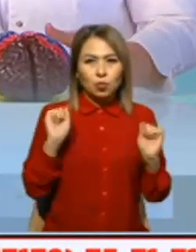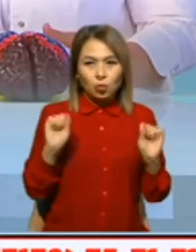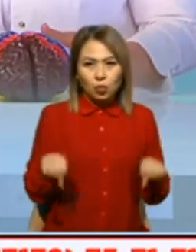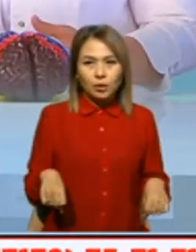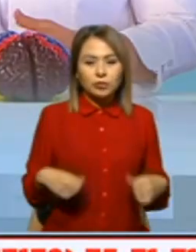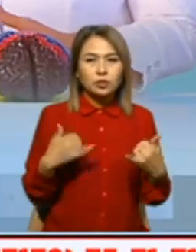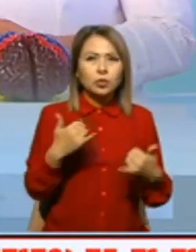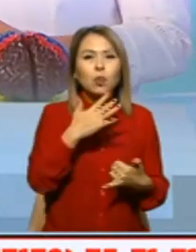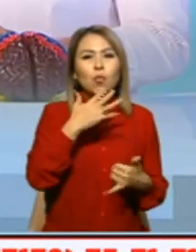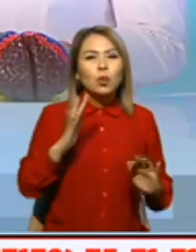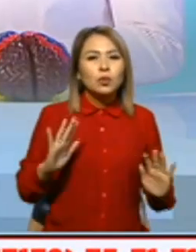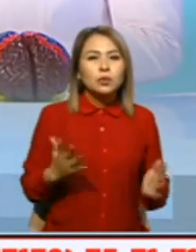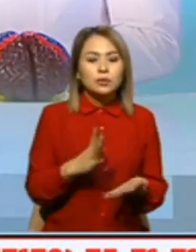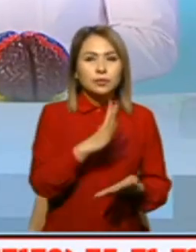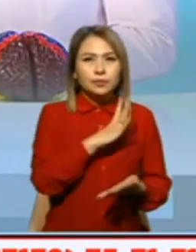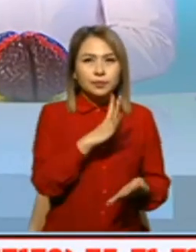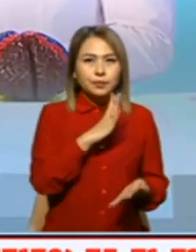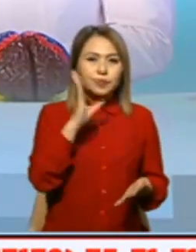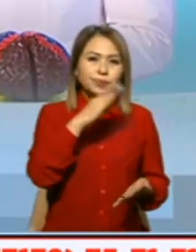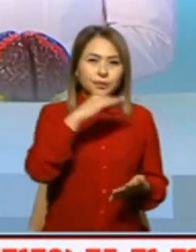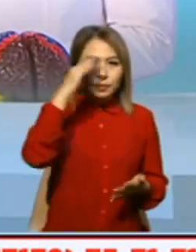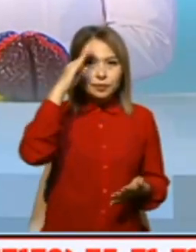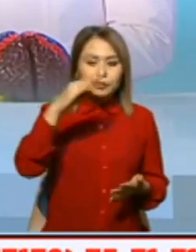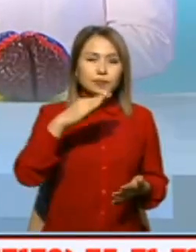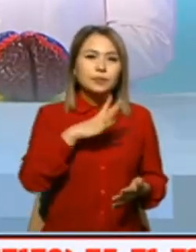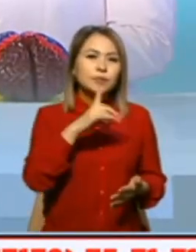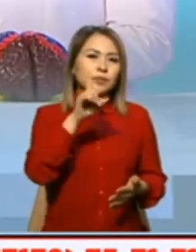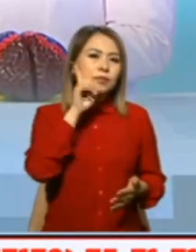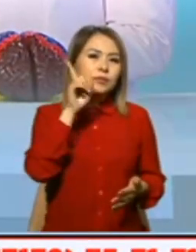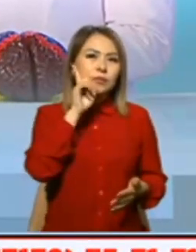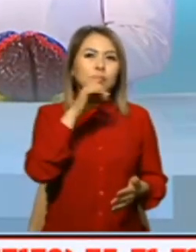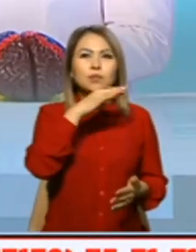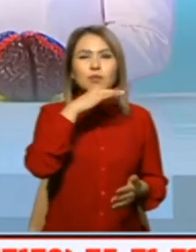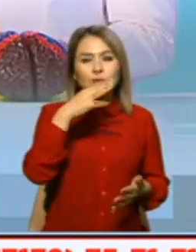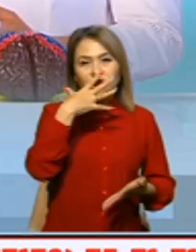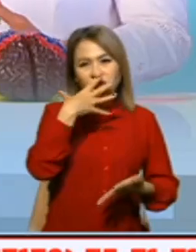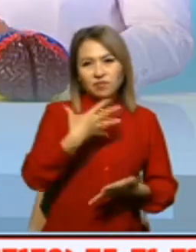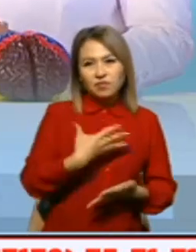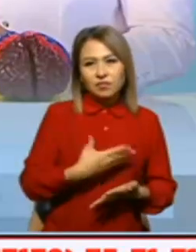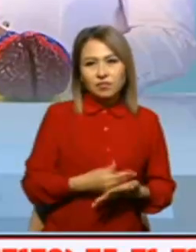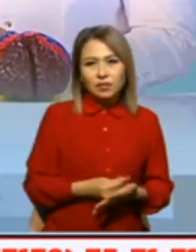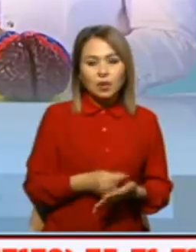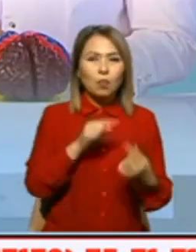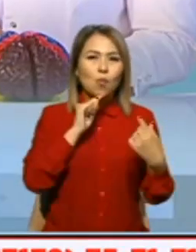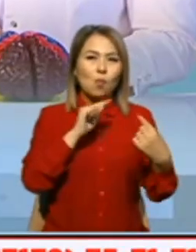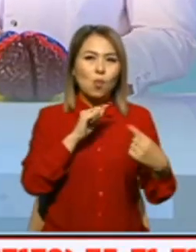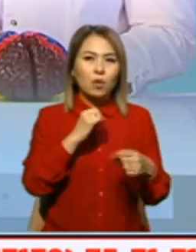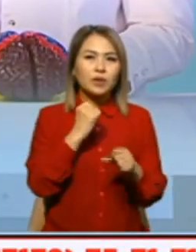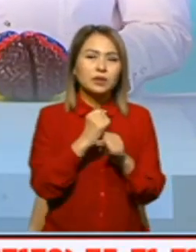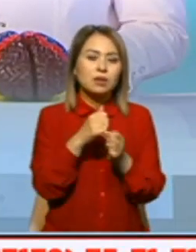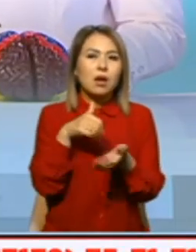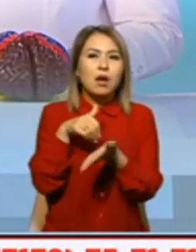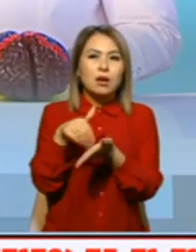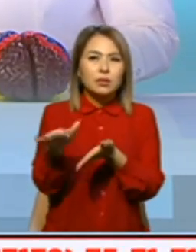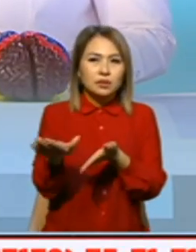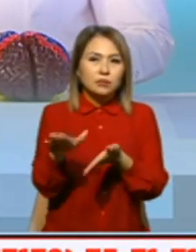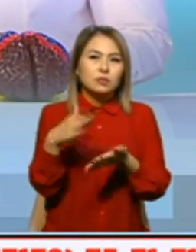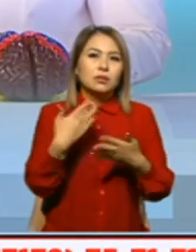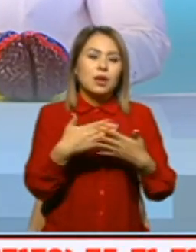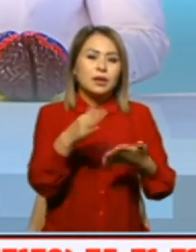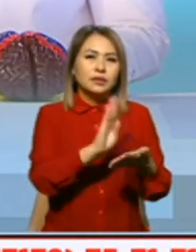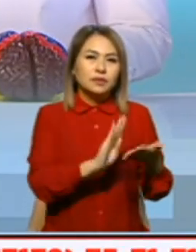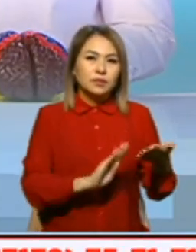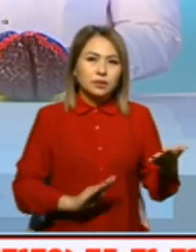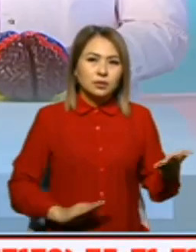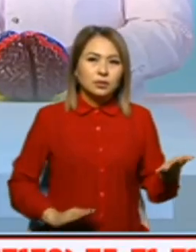Көп жағдайда болады, ата-аналар жаңа өзіңіз айтып кеттіңіз, жас аналар көбінде өздері қарсы болып жасатпайды, өздері қолдарынан жазып